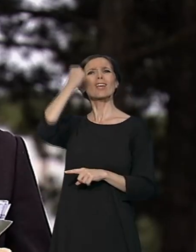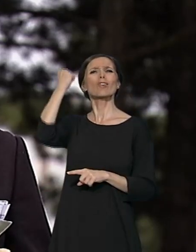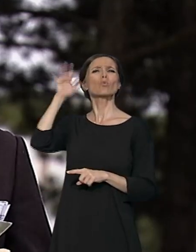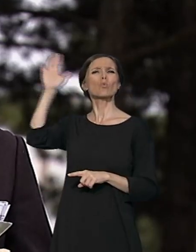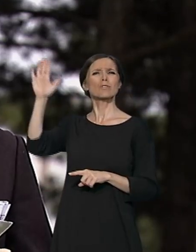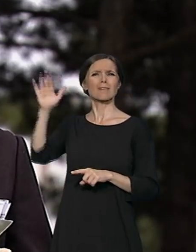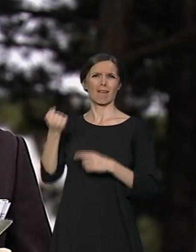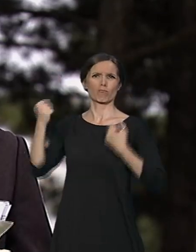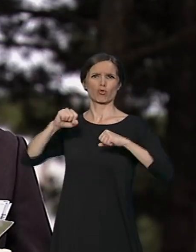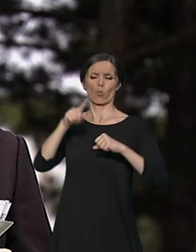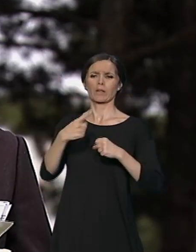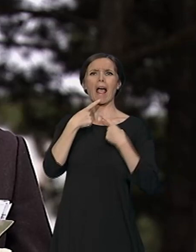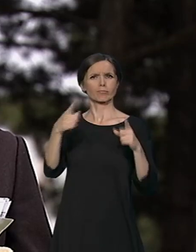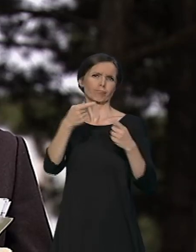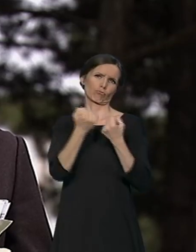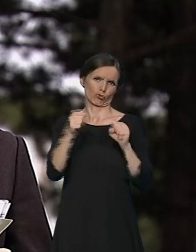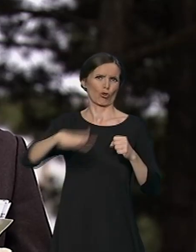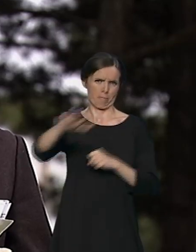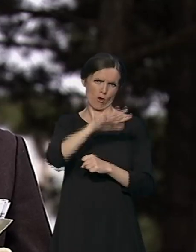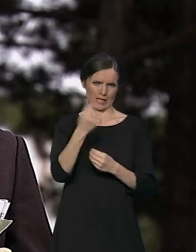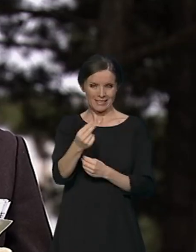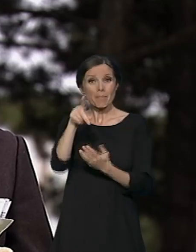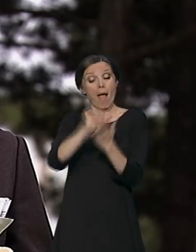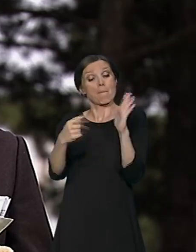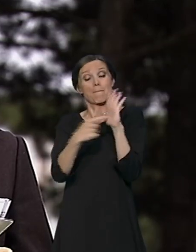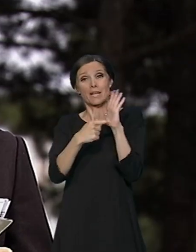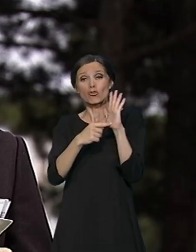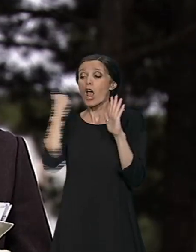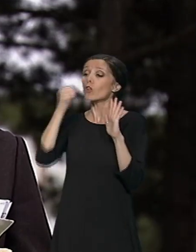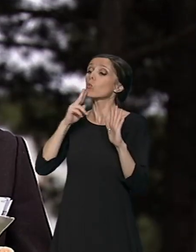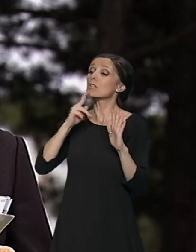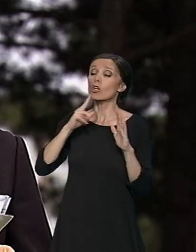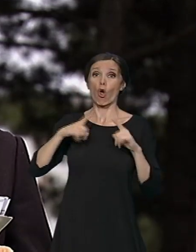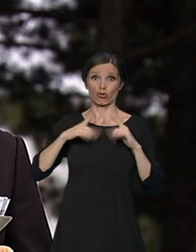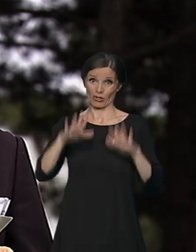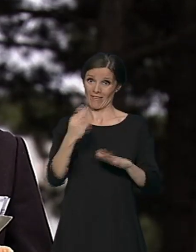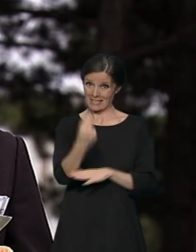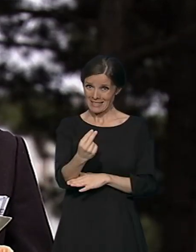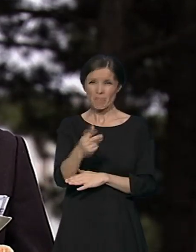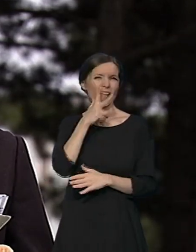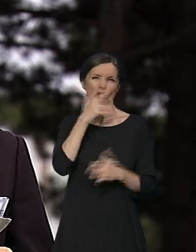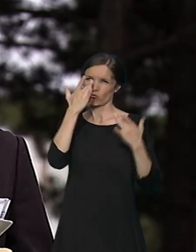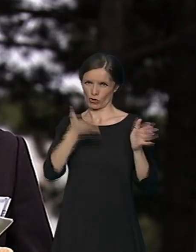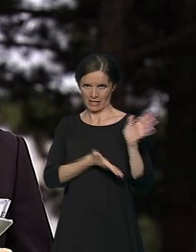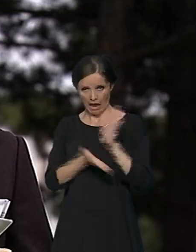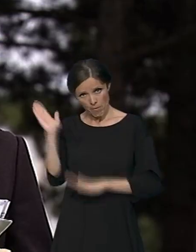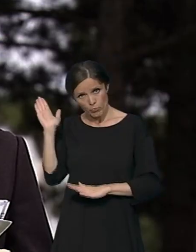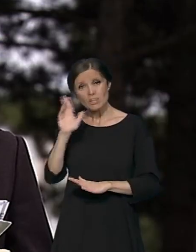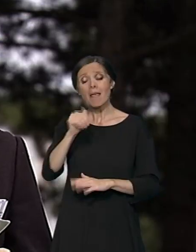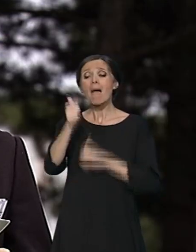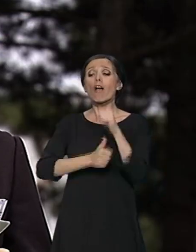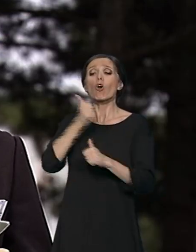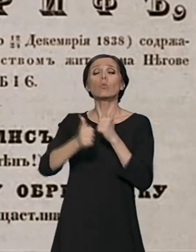zemljom, imaće godinu dana vremena da ih prodadu Srbima po pravičnim cenama posle procene